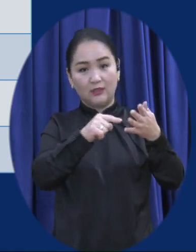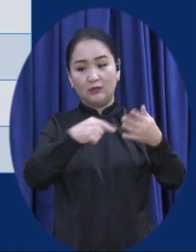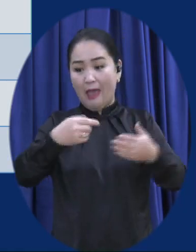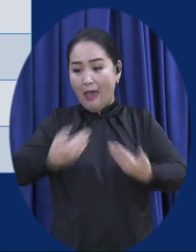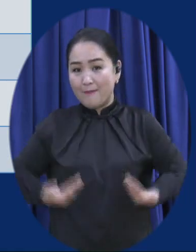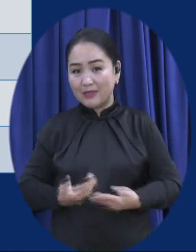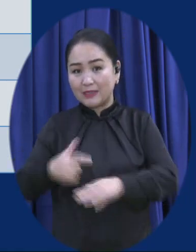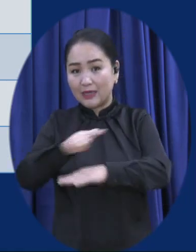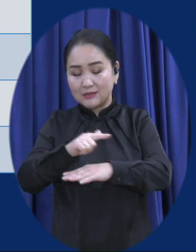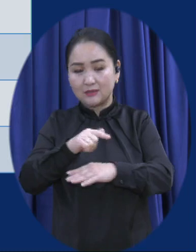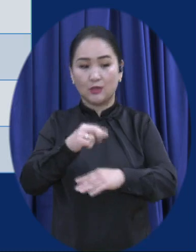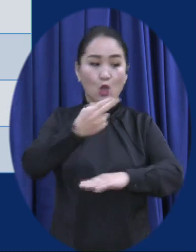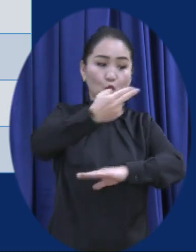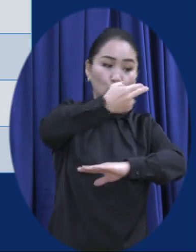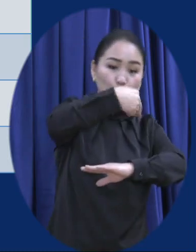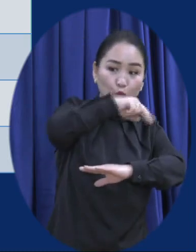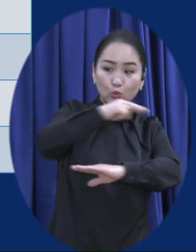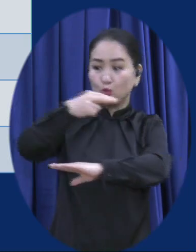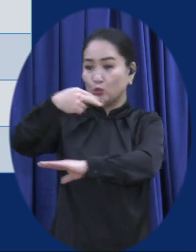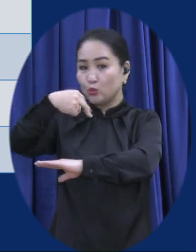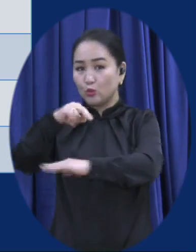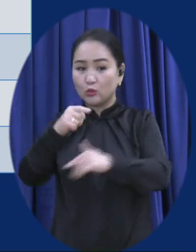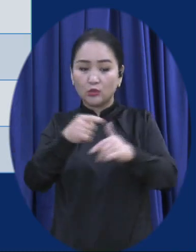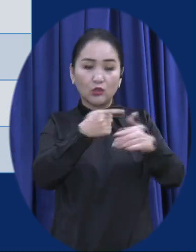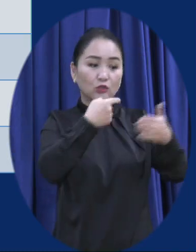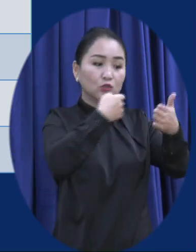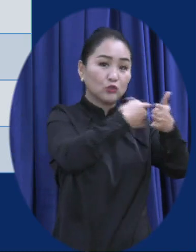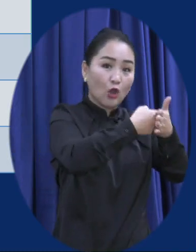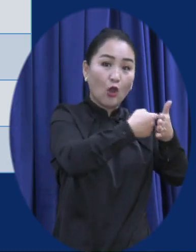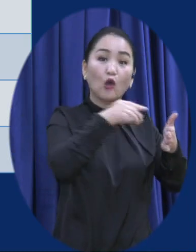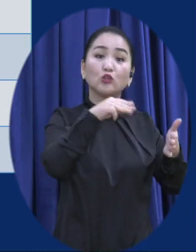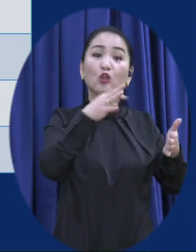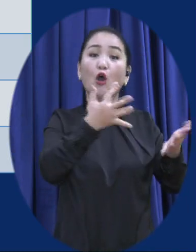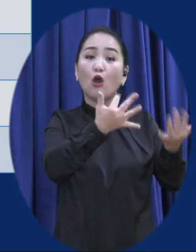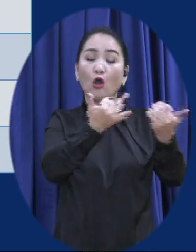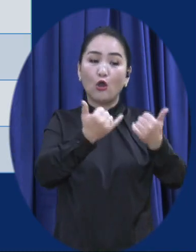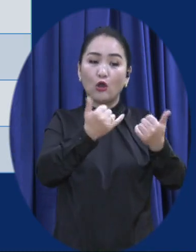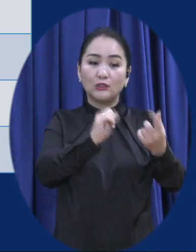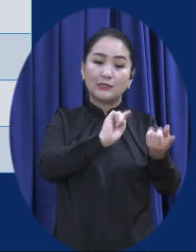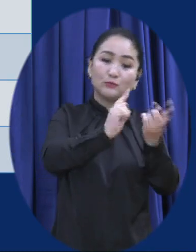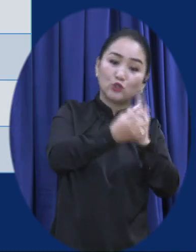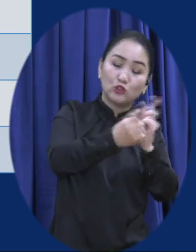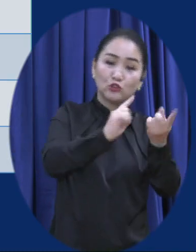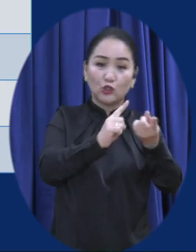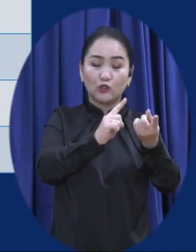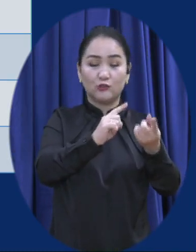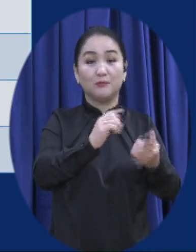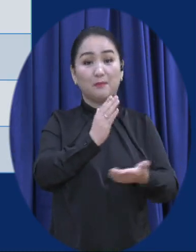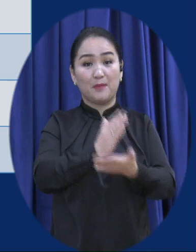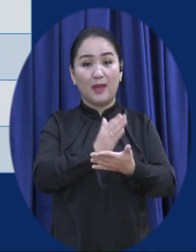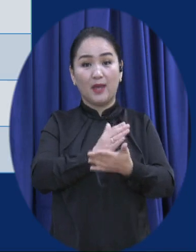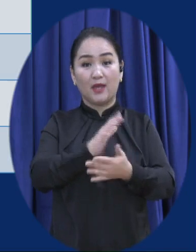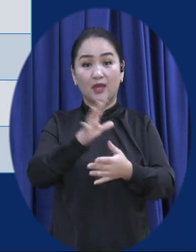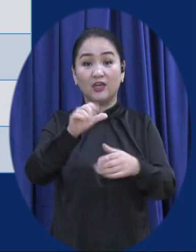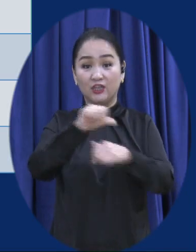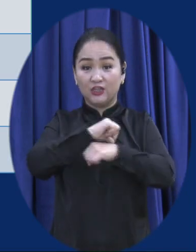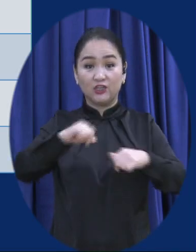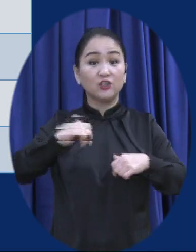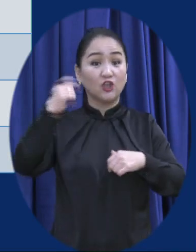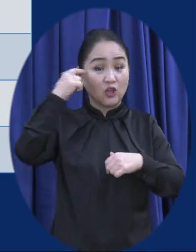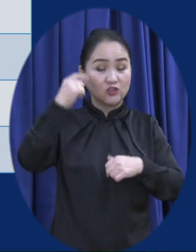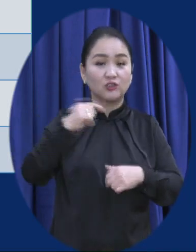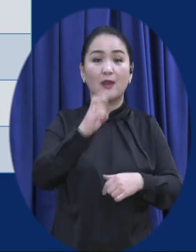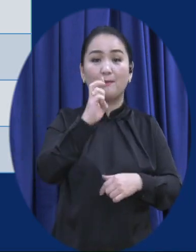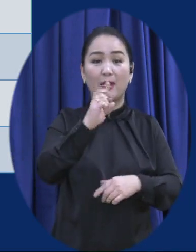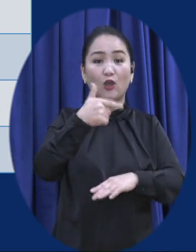зарим нь одоо нэмэгдэх, хасагдах, өөр дүүргүүр рүү шилжих асуудал гарч байгааг манай ард хэрэгэд ойлгоорой. За тухайлбал Баянгол